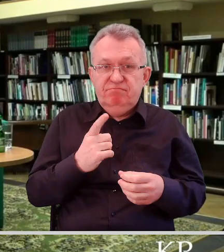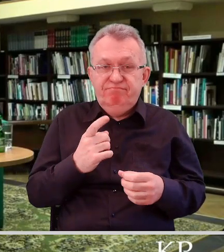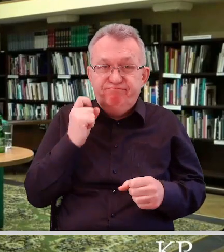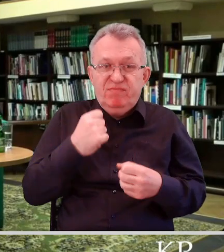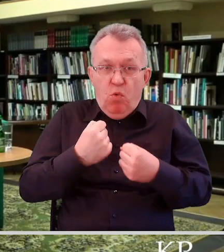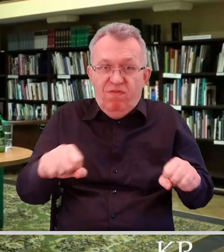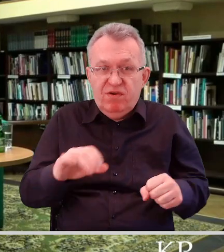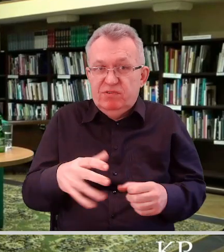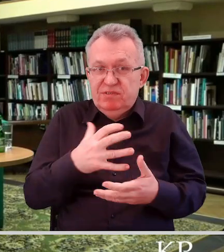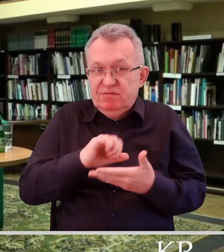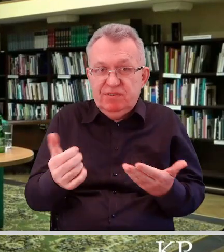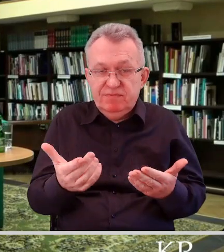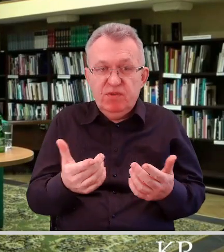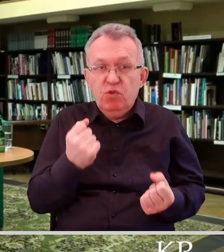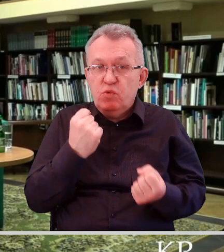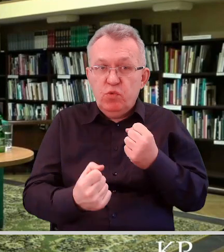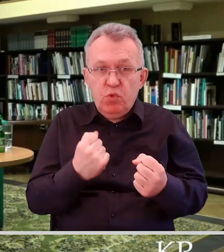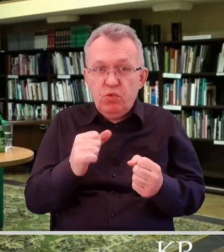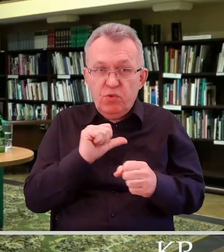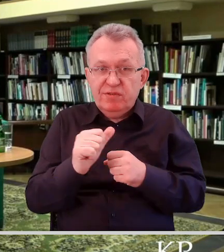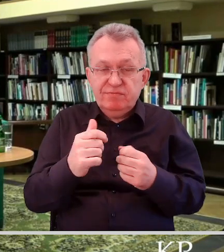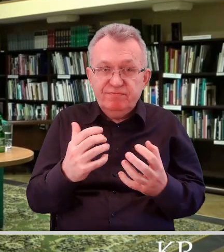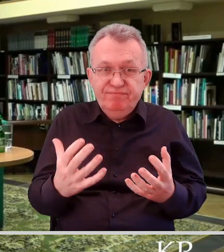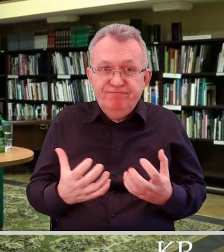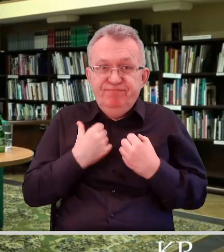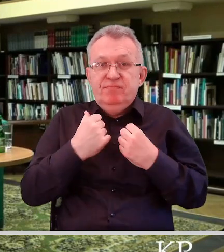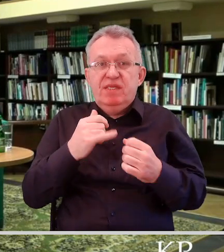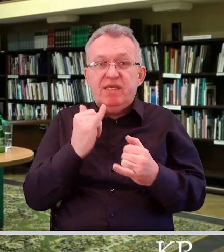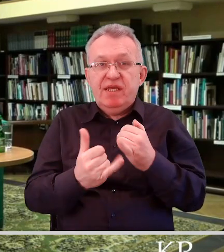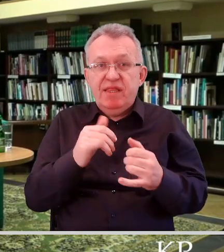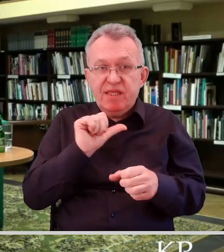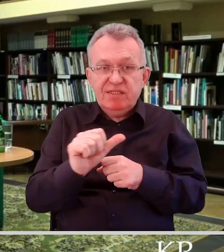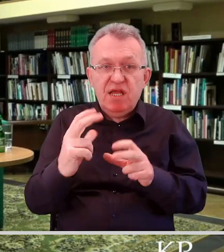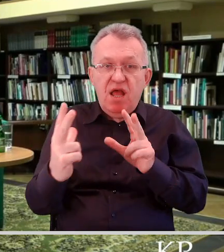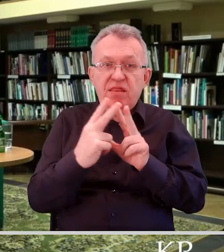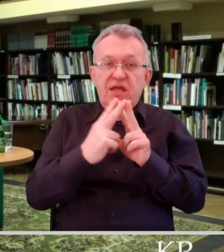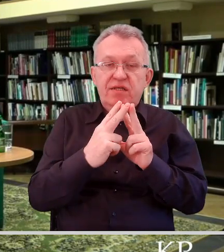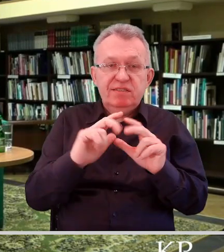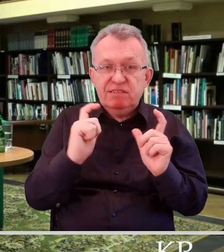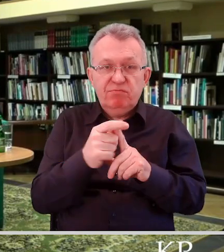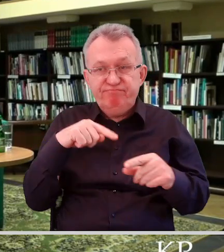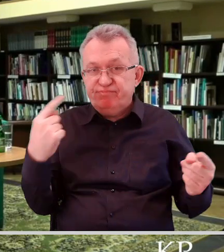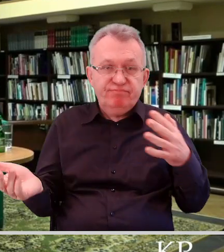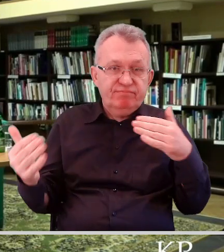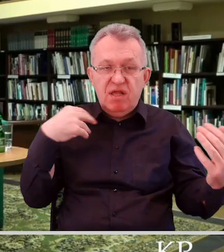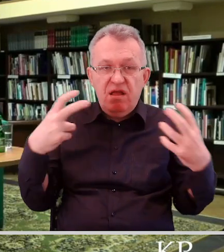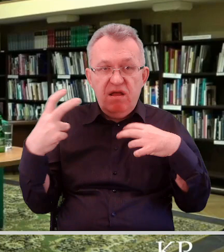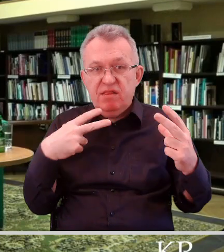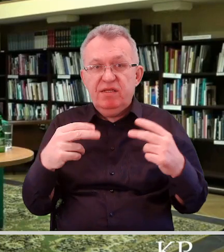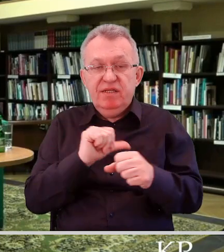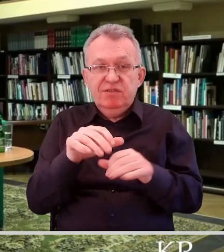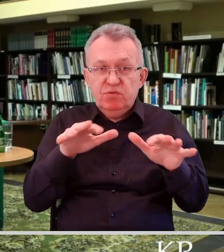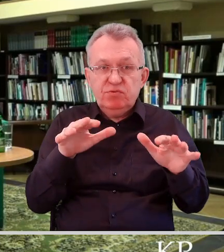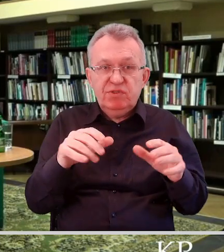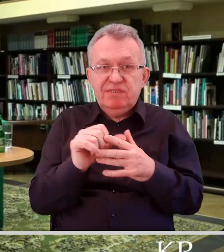Że trudno jest się pozbierać, kiedy jest się tak atakowaną z każdej strony i to zagrożenie